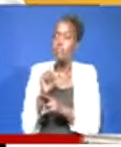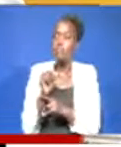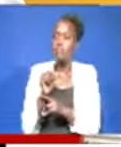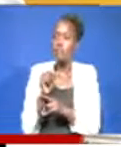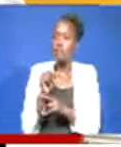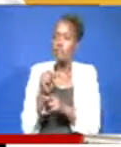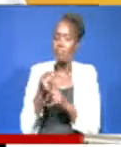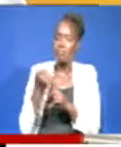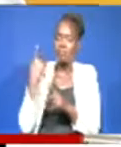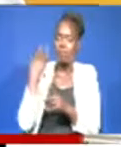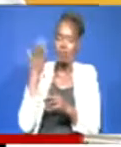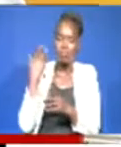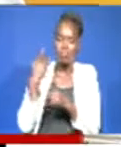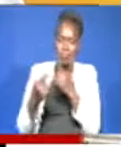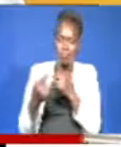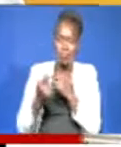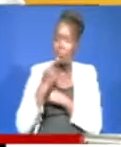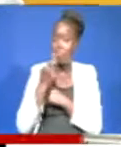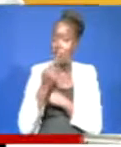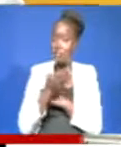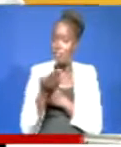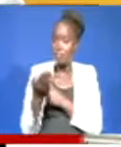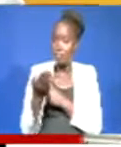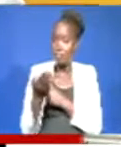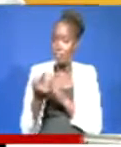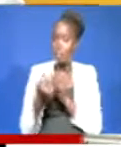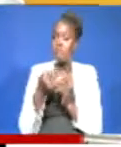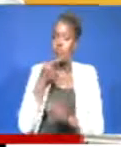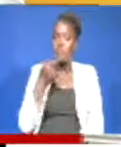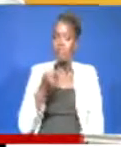jana tunajua kwamba tahadhari imekuwa ikitolewa ya kwamba